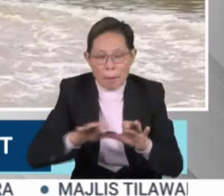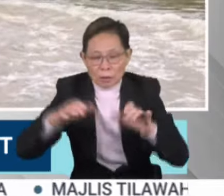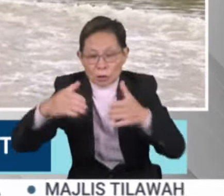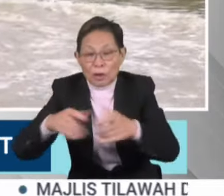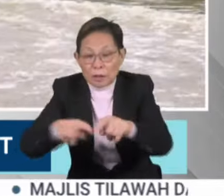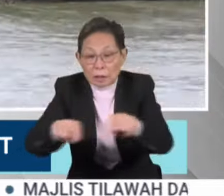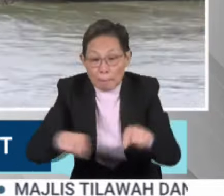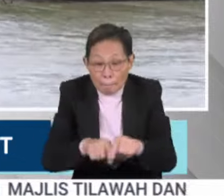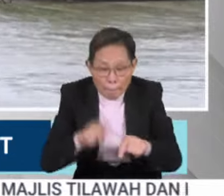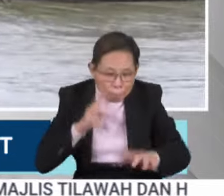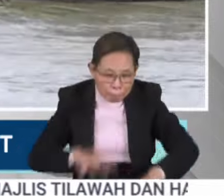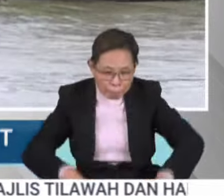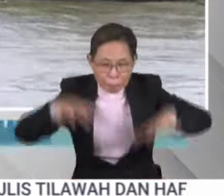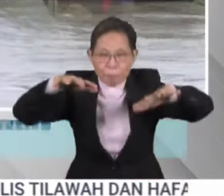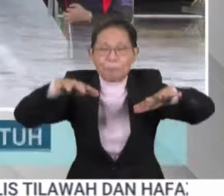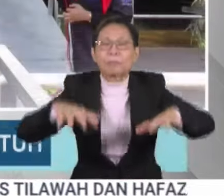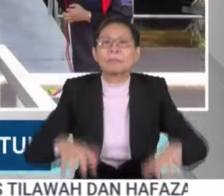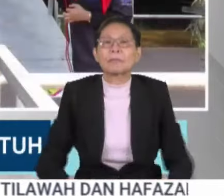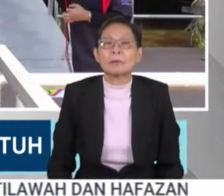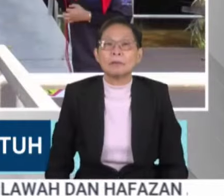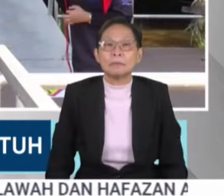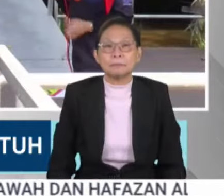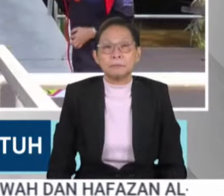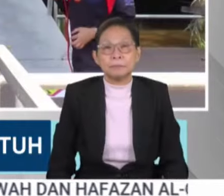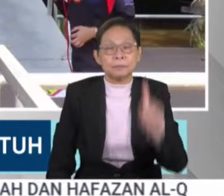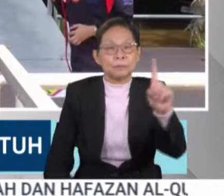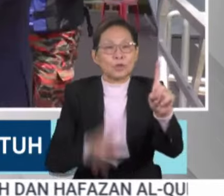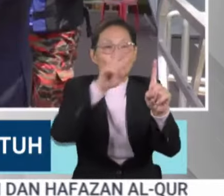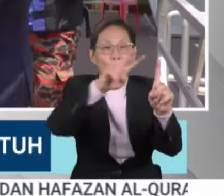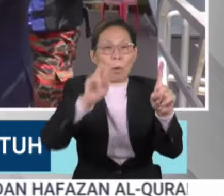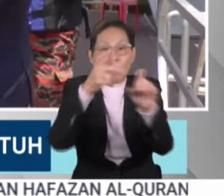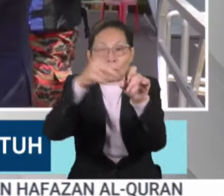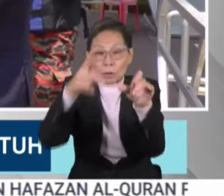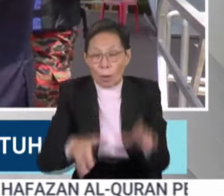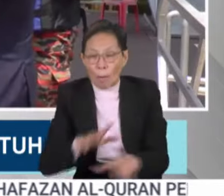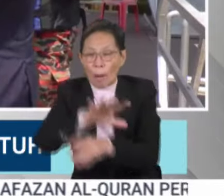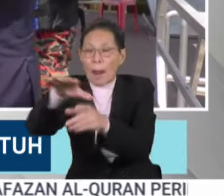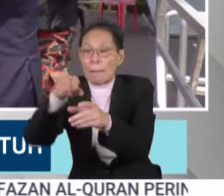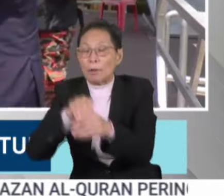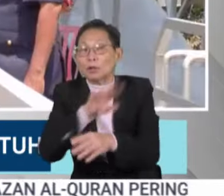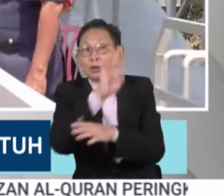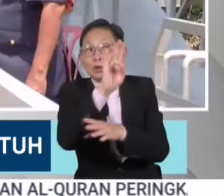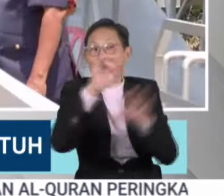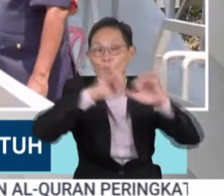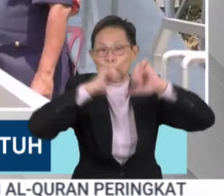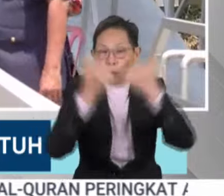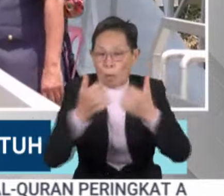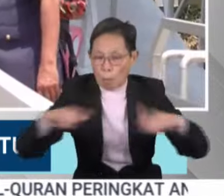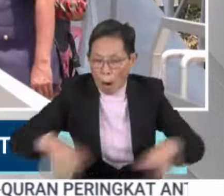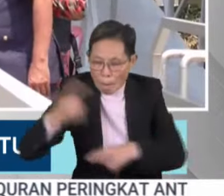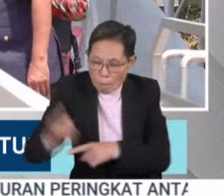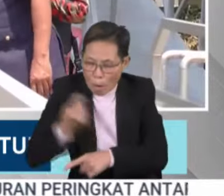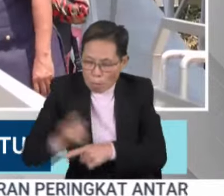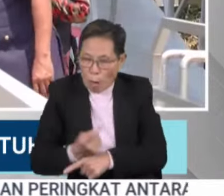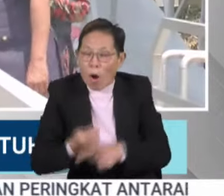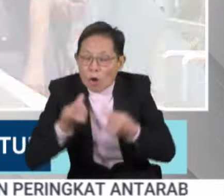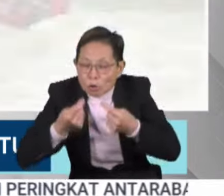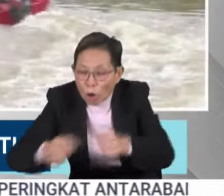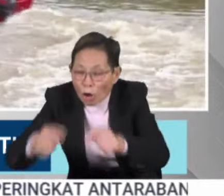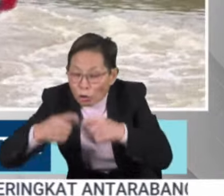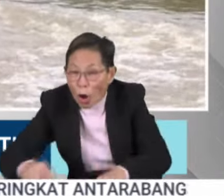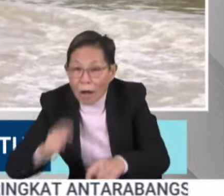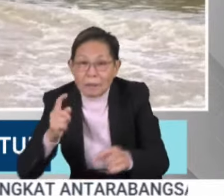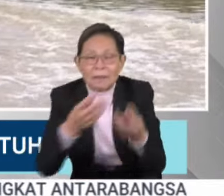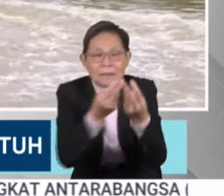di lapangan. Dalam pada itu, 120 peserta melibatkan 7 agensi menjalani latihan simulasi